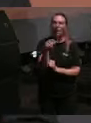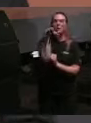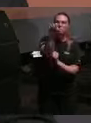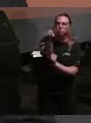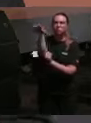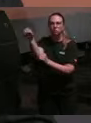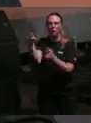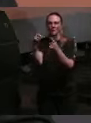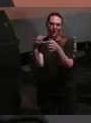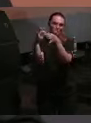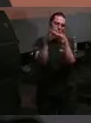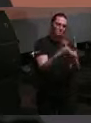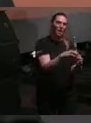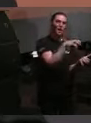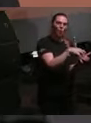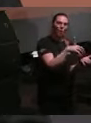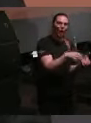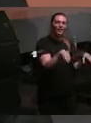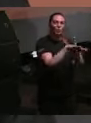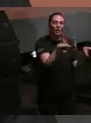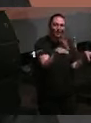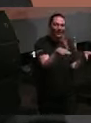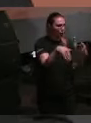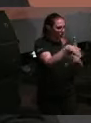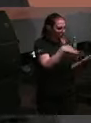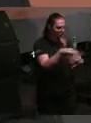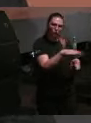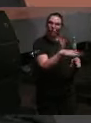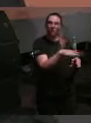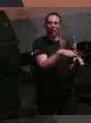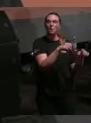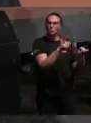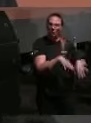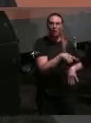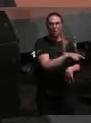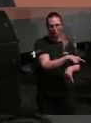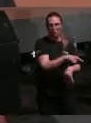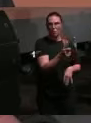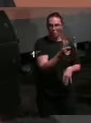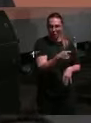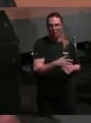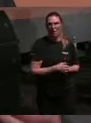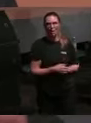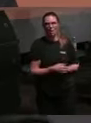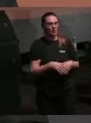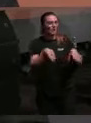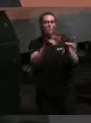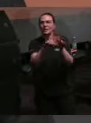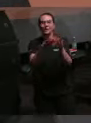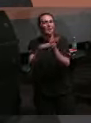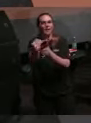I lokaldemokratiet og inn I lokalsamfunnet om hvordan skal vi faktisk lykkes med å gjøre det her lokalt, på en måte som passer med det nasjonale bildet